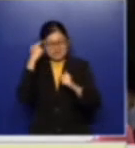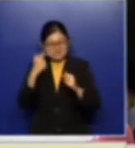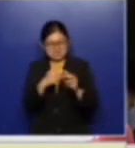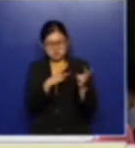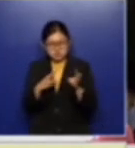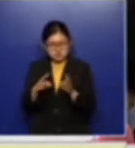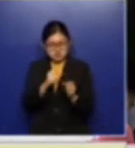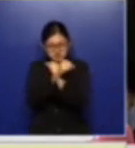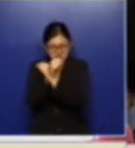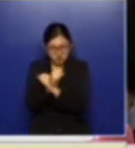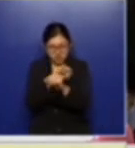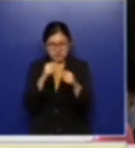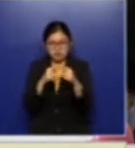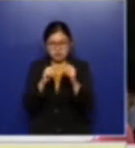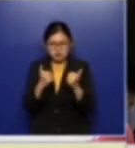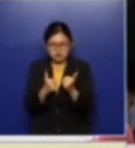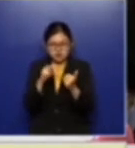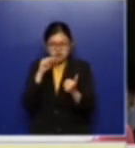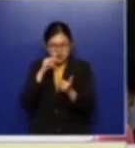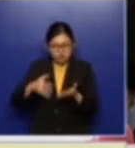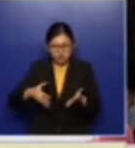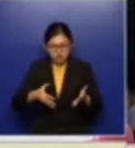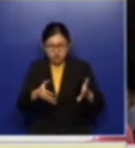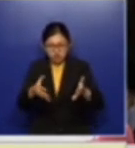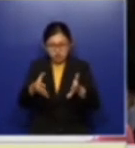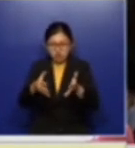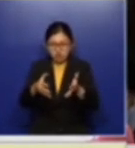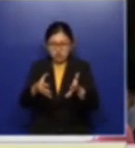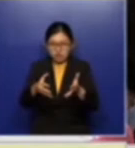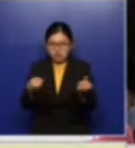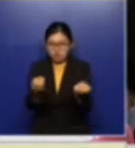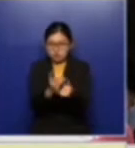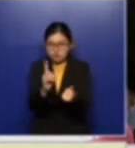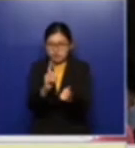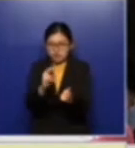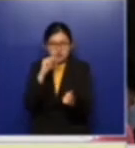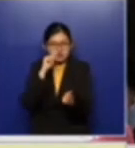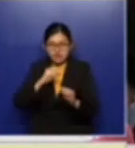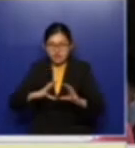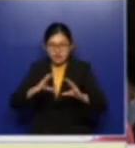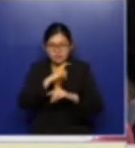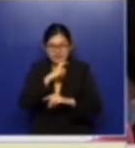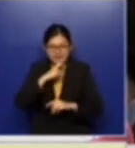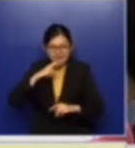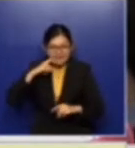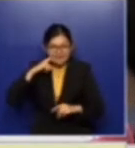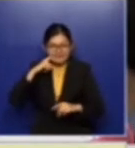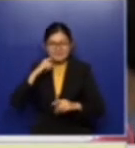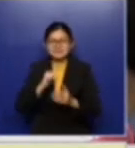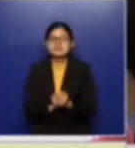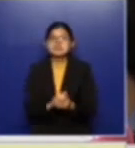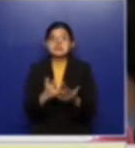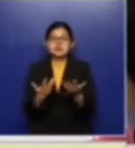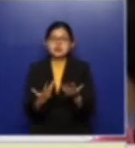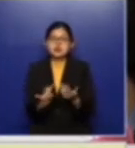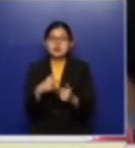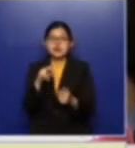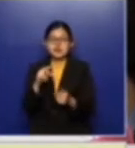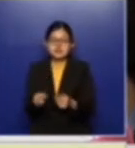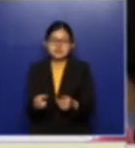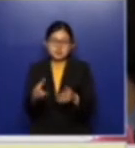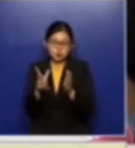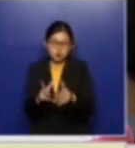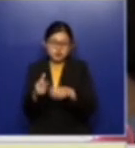งวันนี้ก็อยู่ในภาวะฝนทิ้งช่วงก็เกิดภัยแล้งอย่างรุนแรงหรือนโยบายที่ให้ชาวนาทิ้งนาข้าว